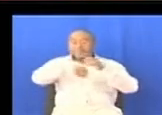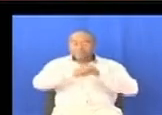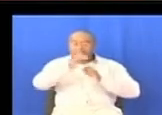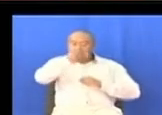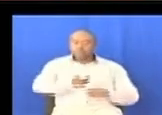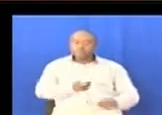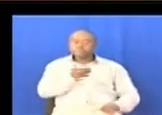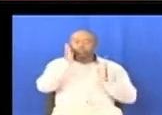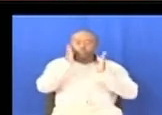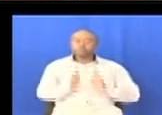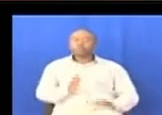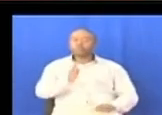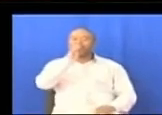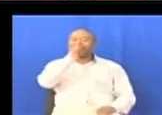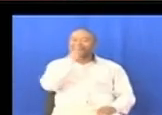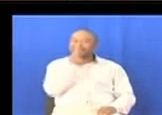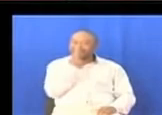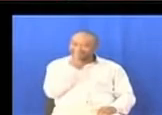Ramadhani.